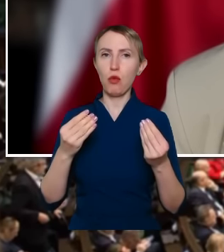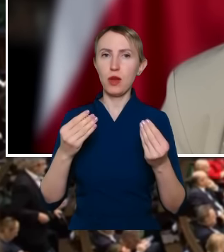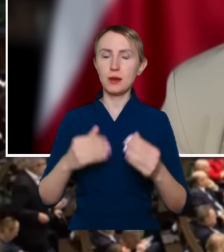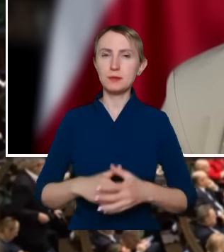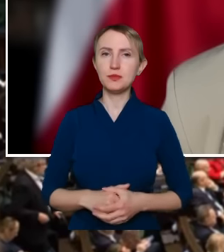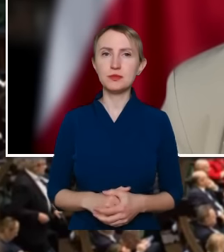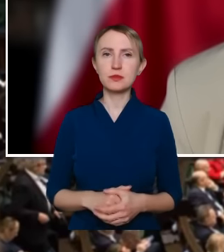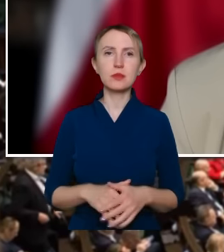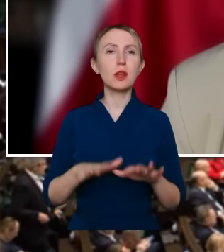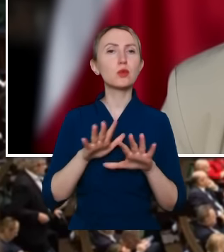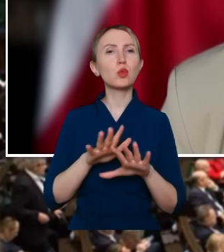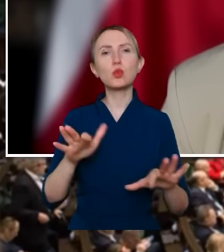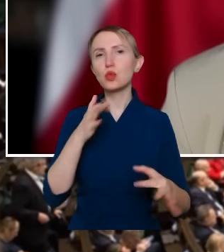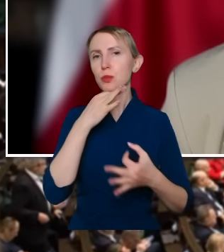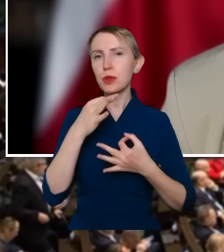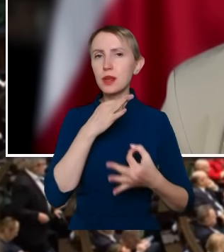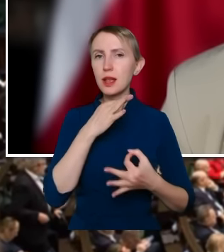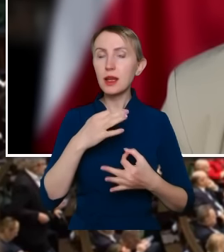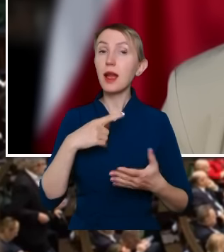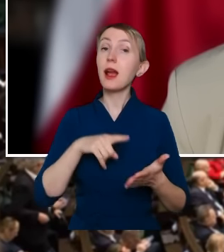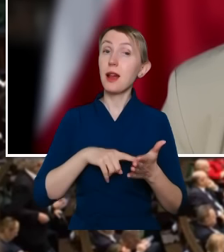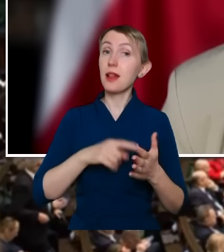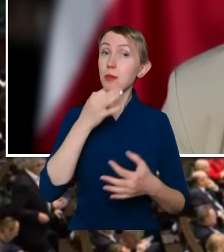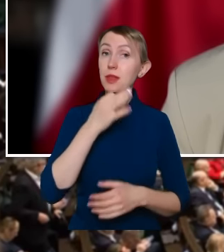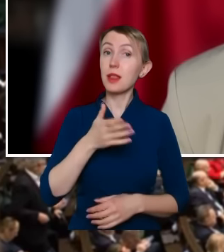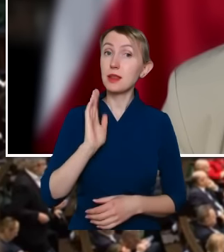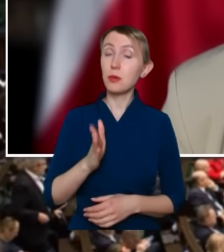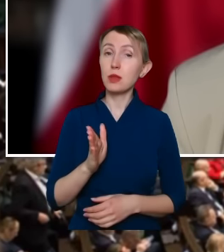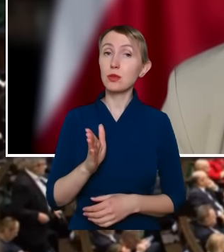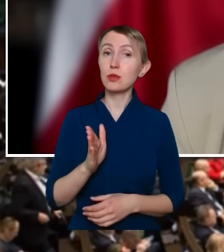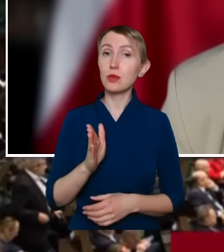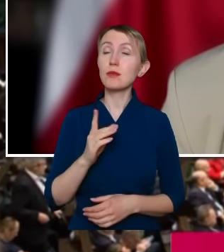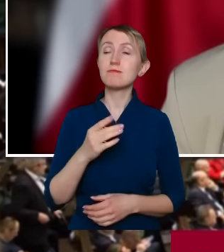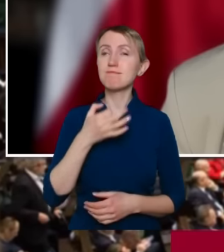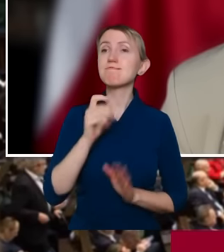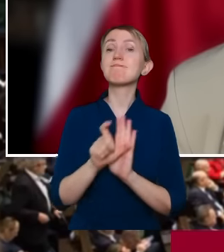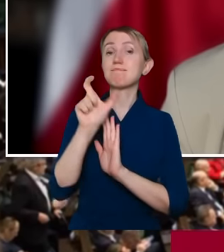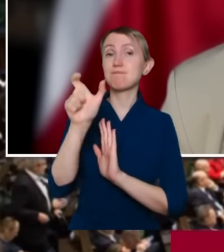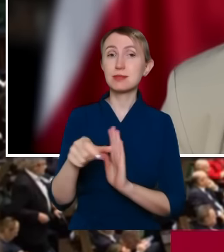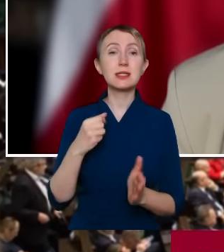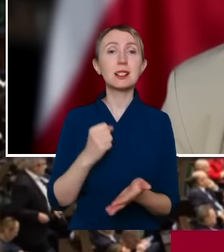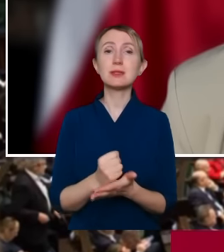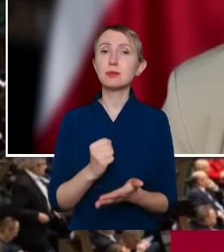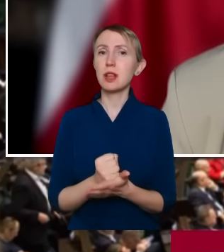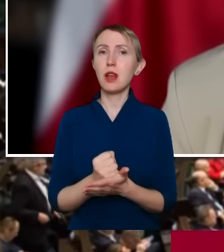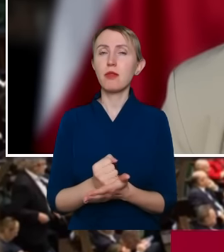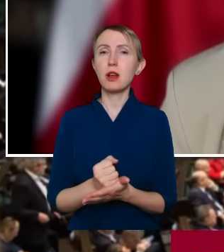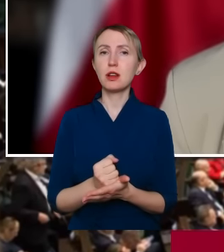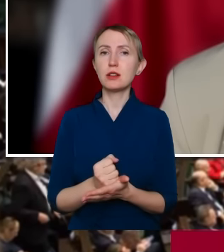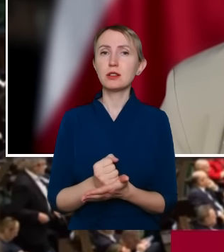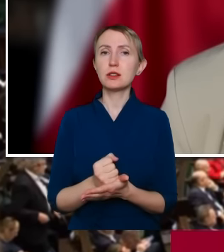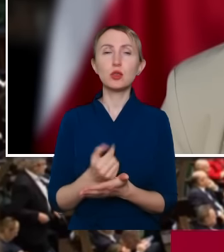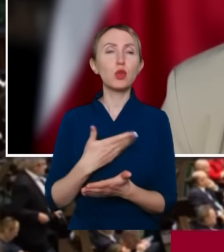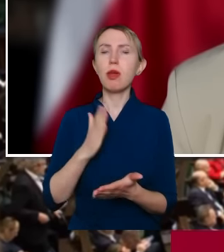wiele pytań i te pytania Będą zadane ta sprawa nie zamyka